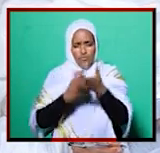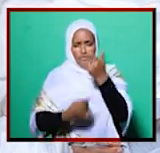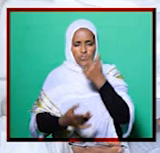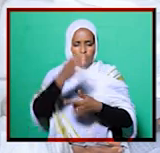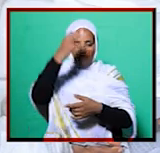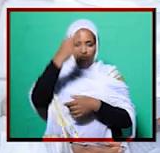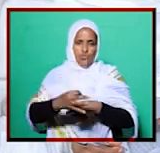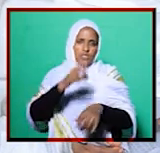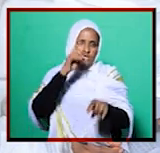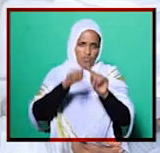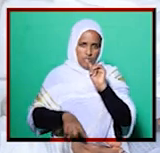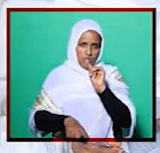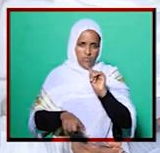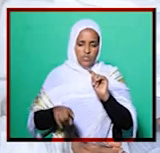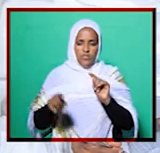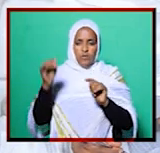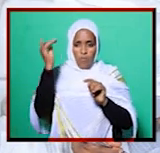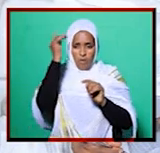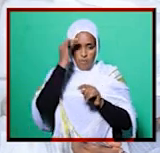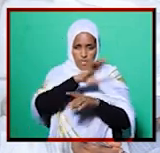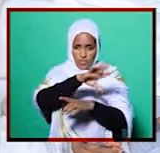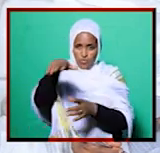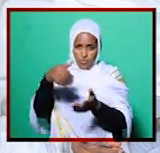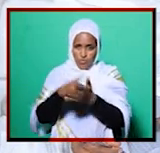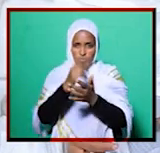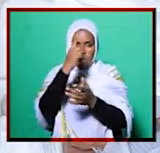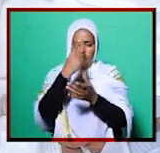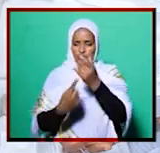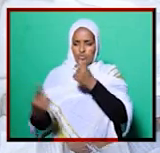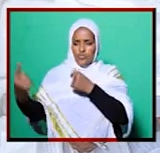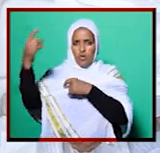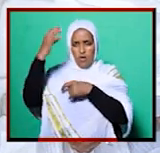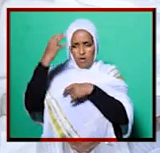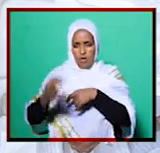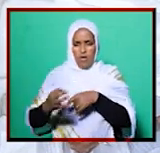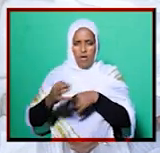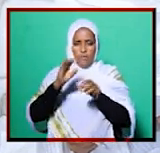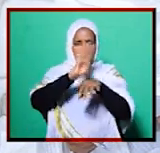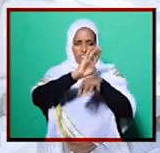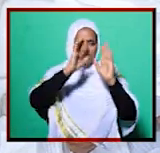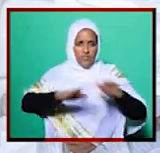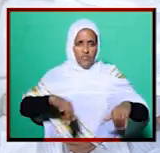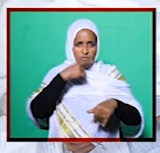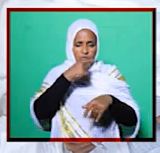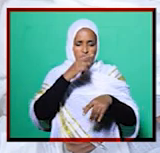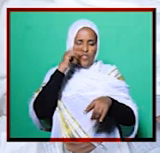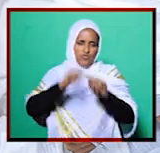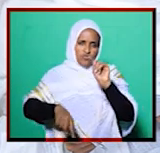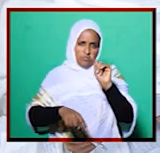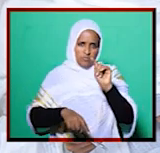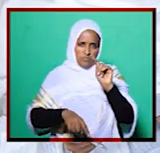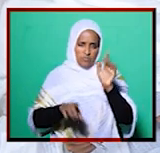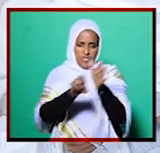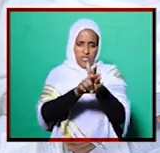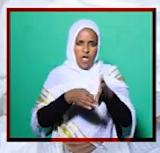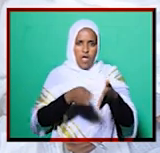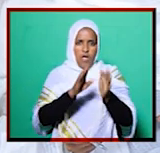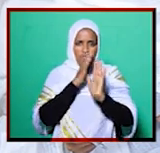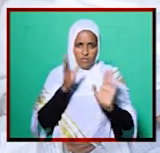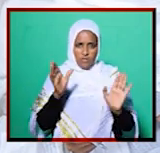አንድ ሰው ብቻውን መወሰን አይችልም። ከእነዚህ ከጳጳሳት ስብስብ መካከል አንዱ ተገንጥሎ አሁን ቤተ ክርስቲያን ትፍረስ ቢል ማለት